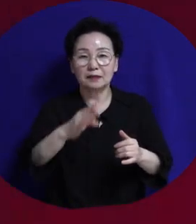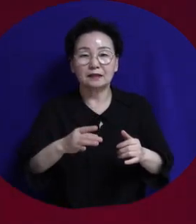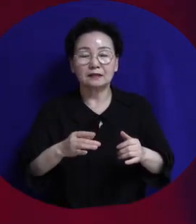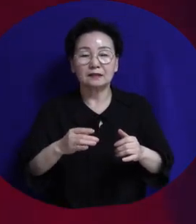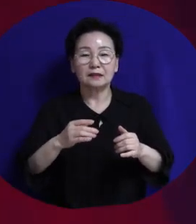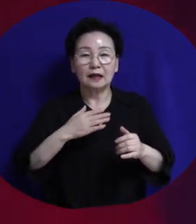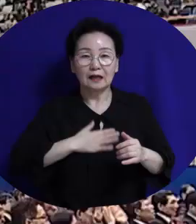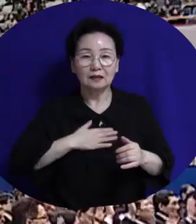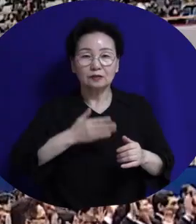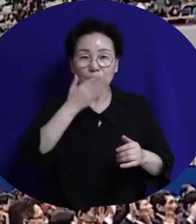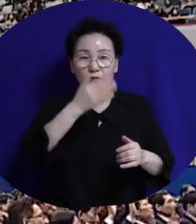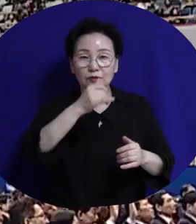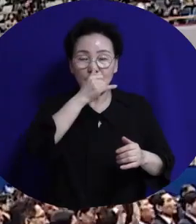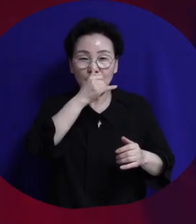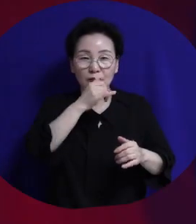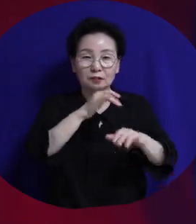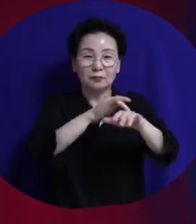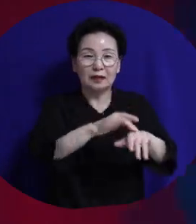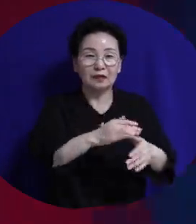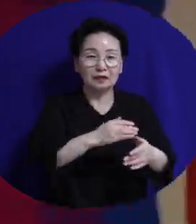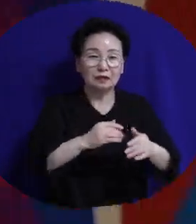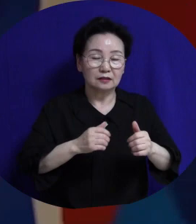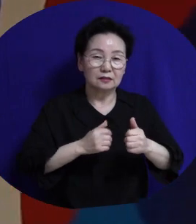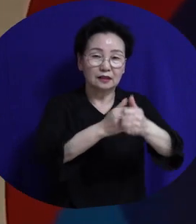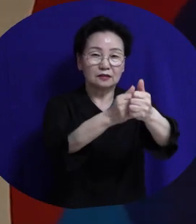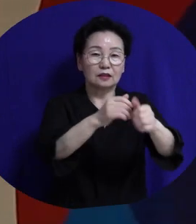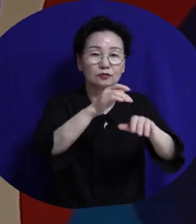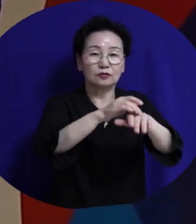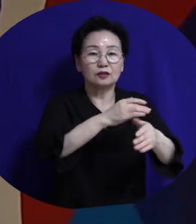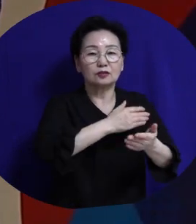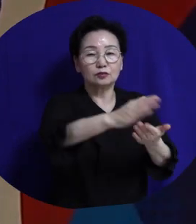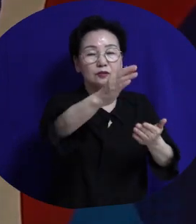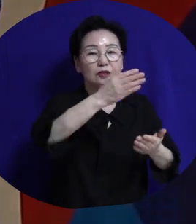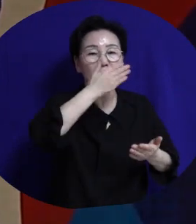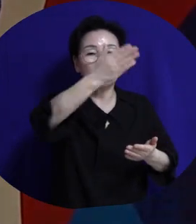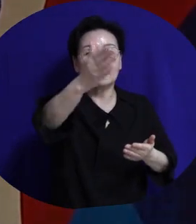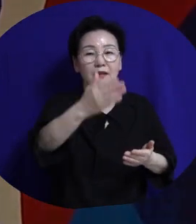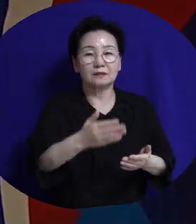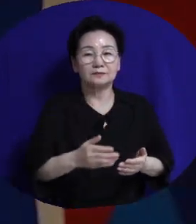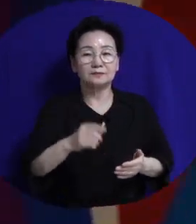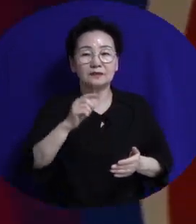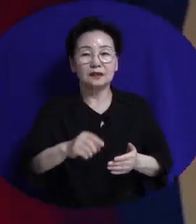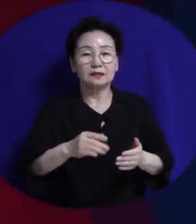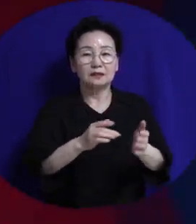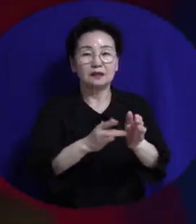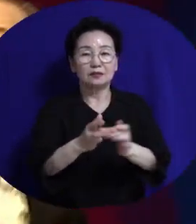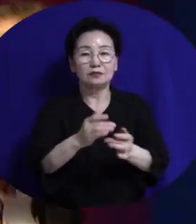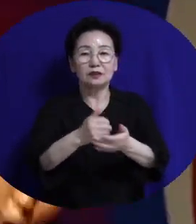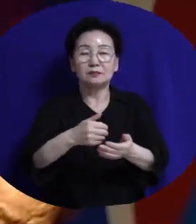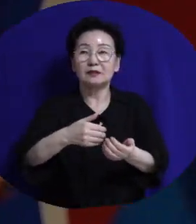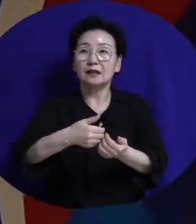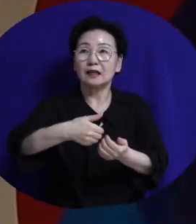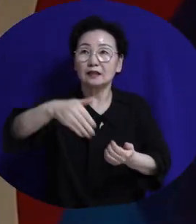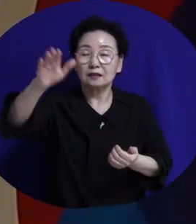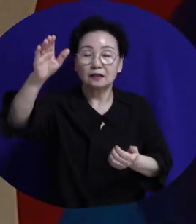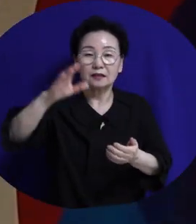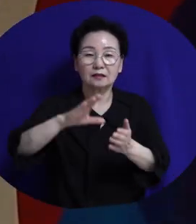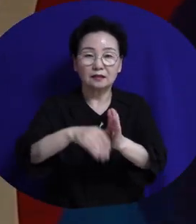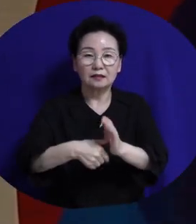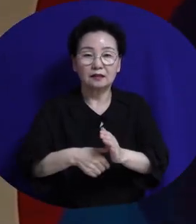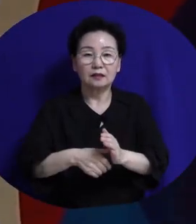마귀를 대적하는 걸 믿어요. 두 손 위에 귀신을 내쫓는 걸 믿으면 박수치 않는 겁니다. 이건 예수가 가야만이 이게 오는